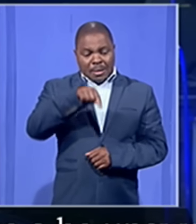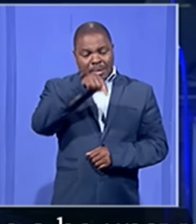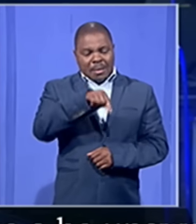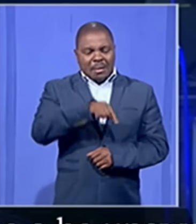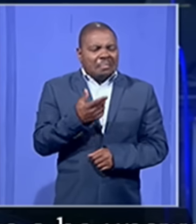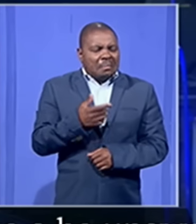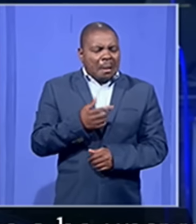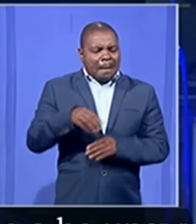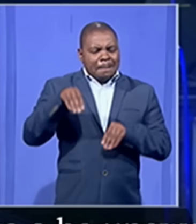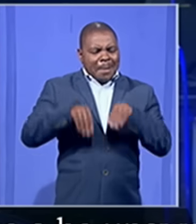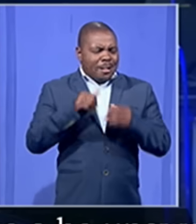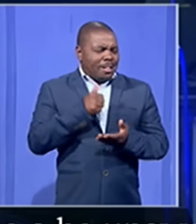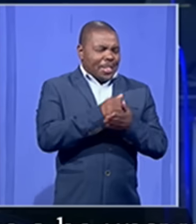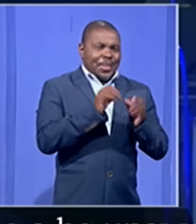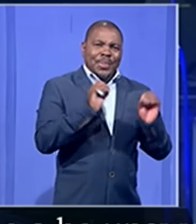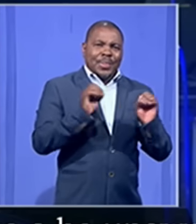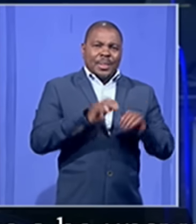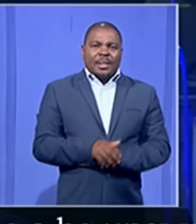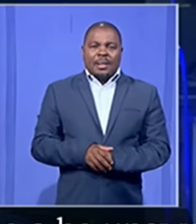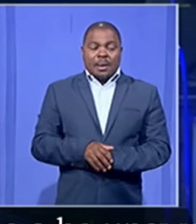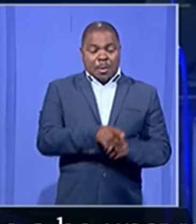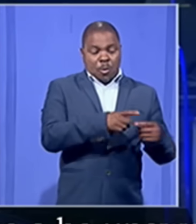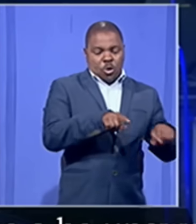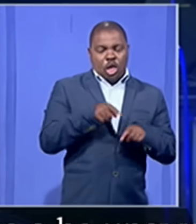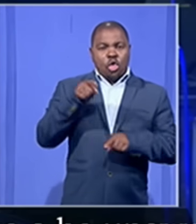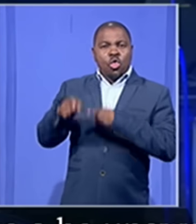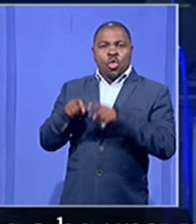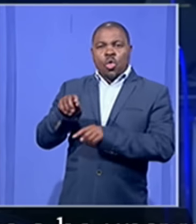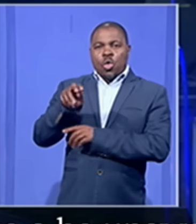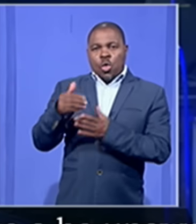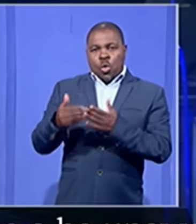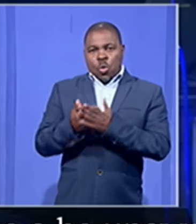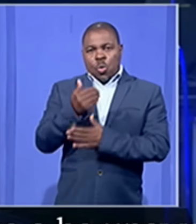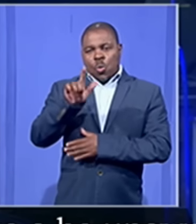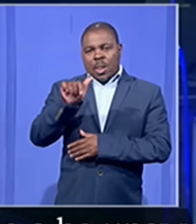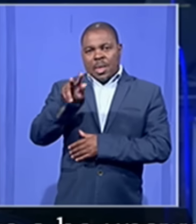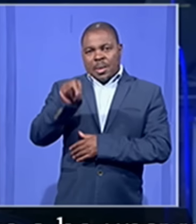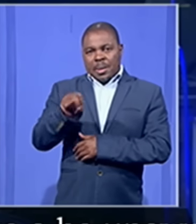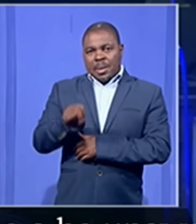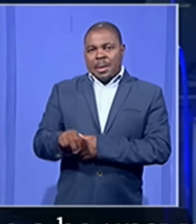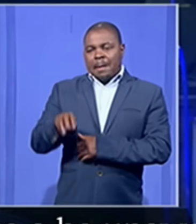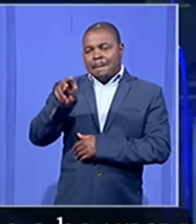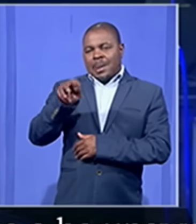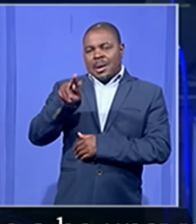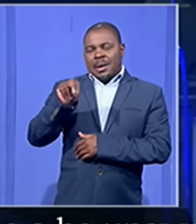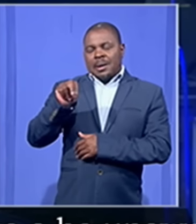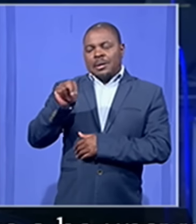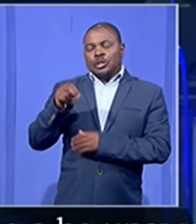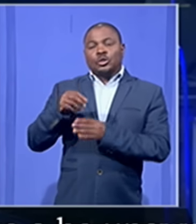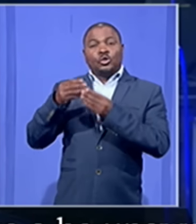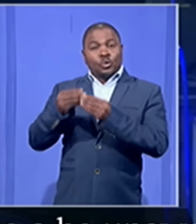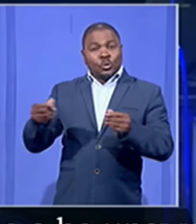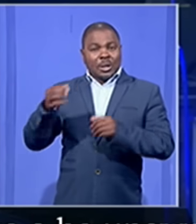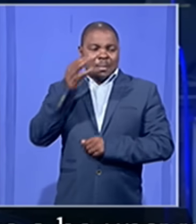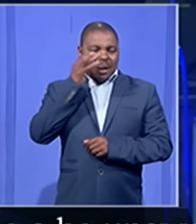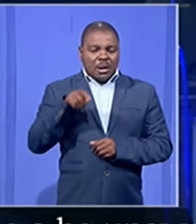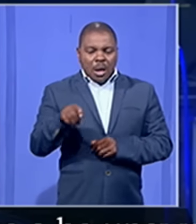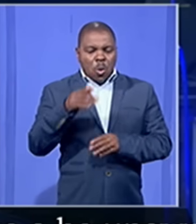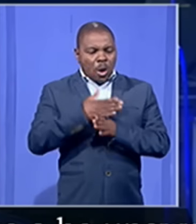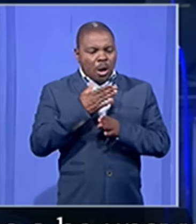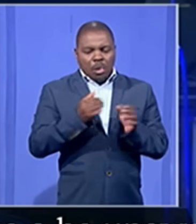ungwa le sepe mo go one. Ba latofatsa New Lane Mining Solution ka go ba ikgatolosa mo ditshonong tsa ditiro le go